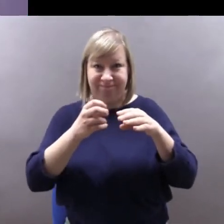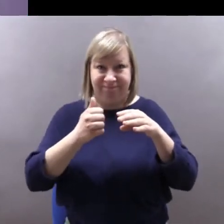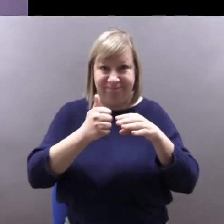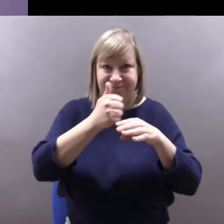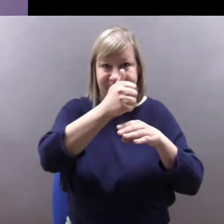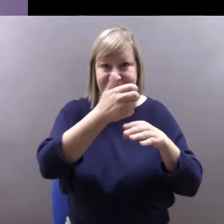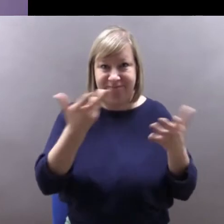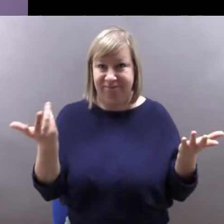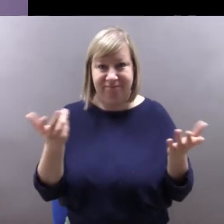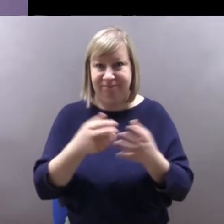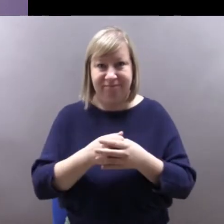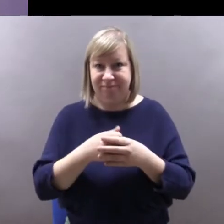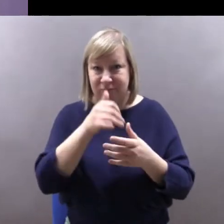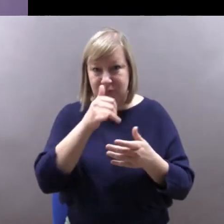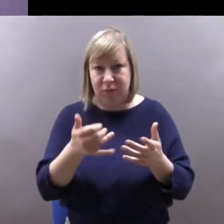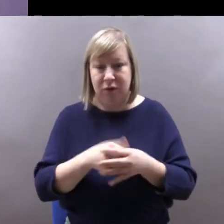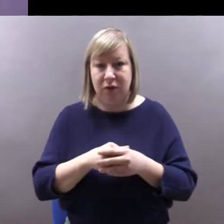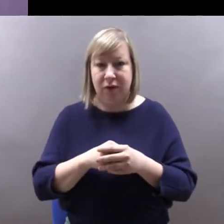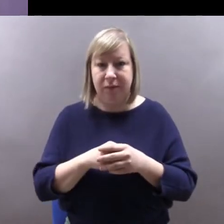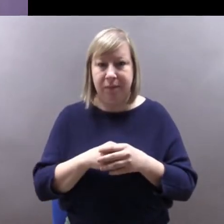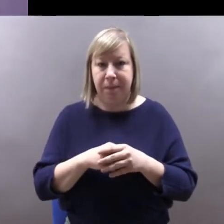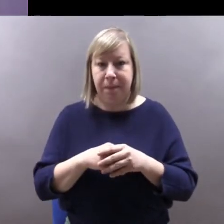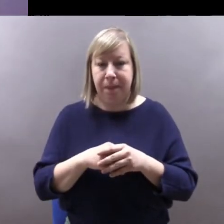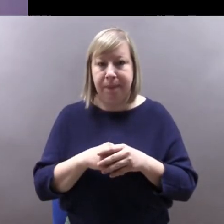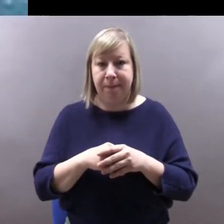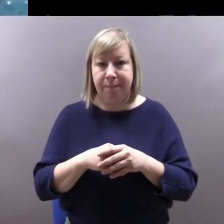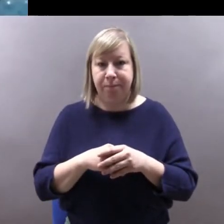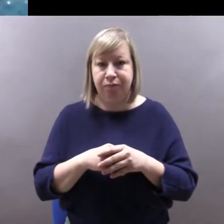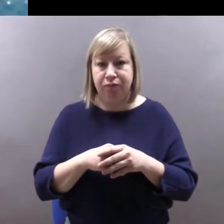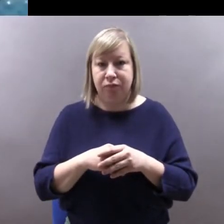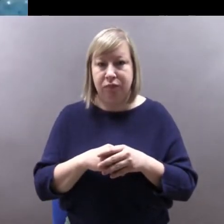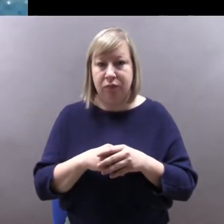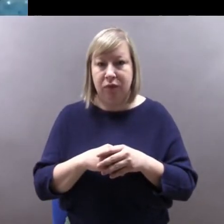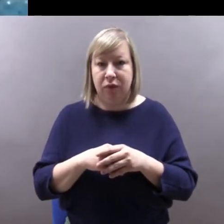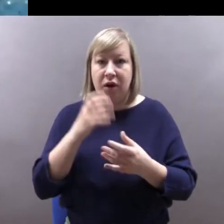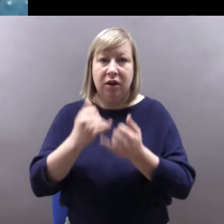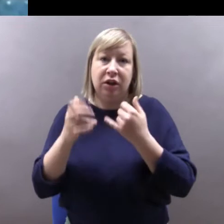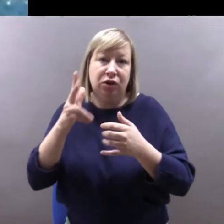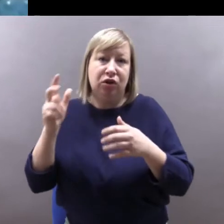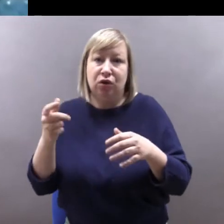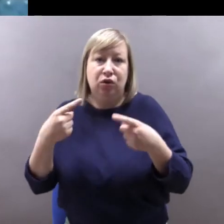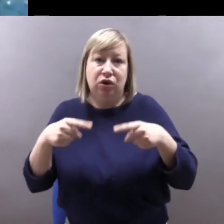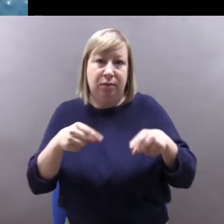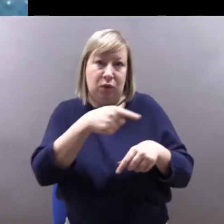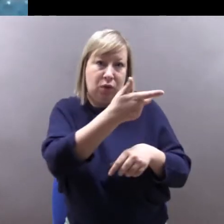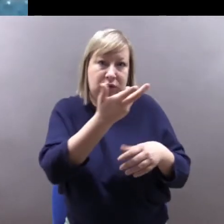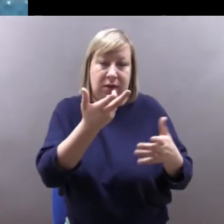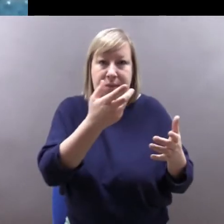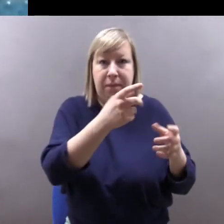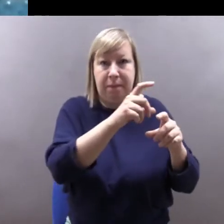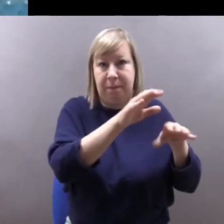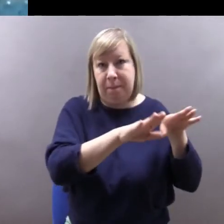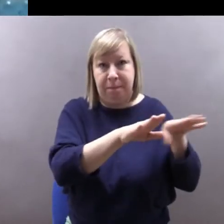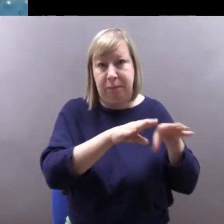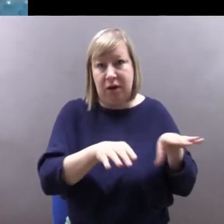zdjęciu. Ale głównie to tak pytam znajomych, którzy tam byli. Chyba, że nikogo w tym miejscu akurat nie było z moich